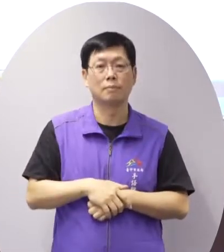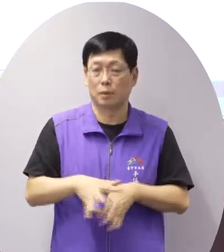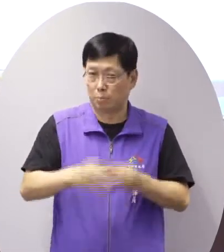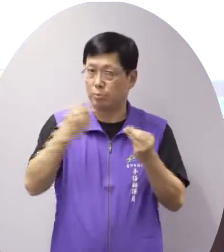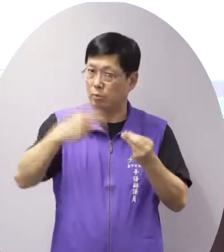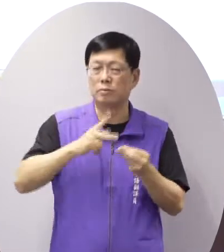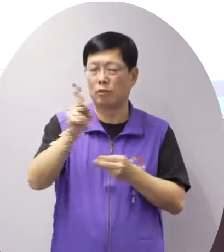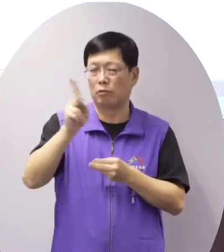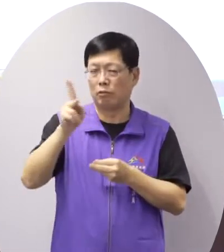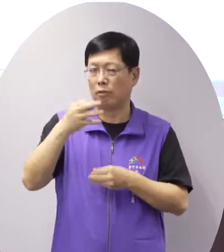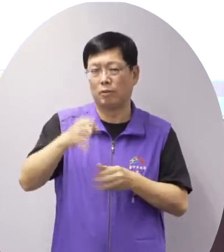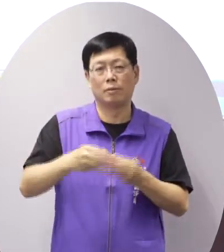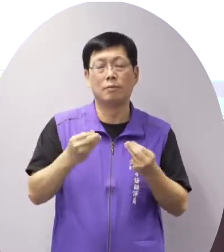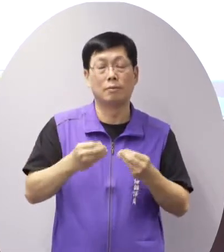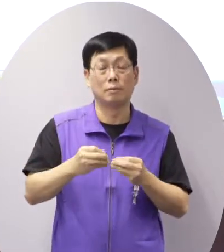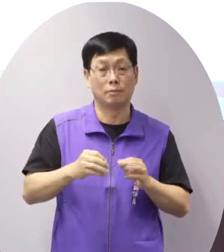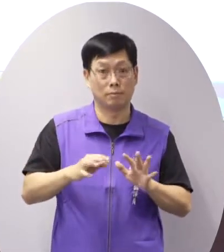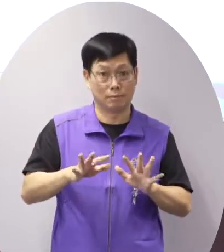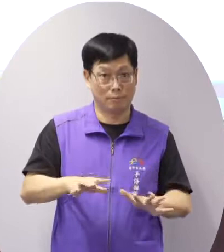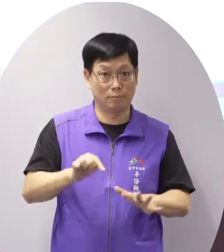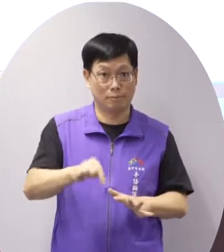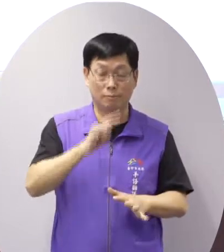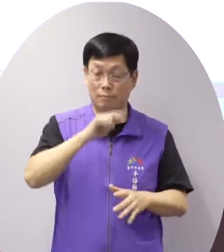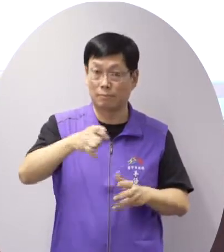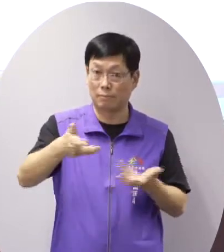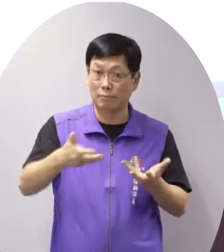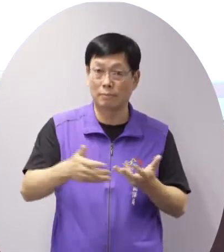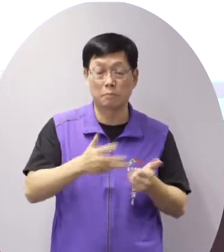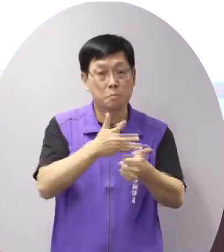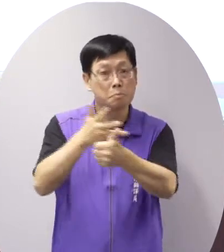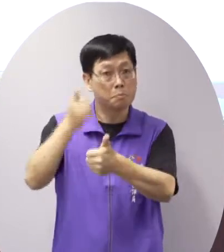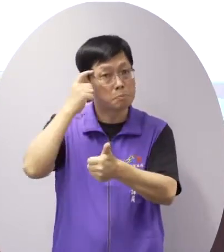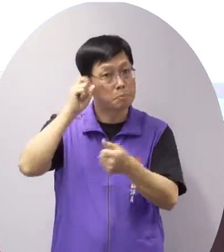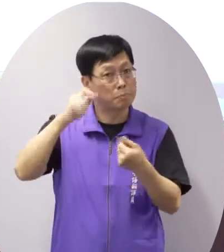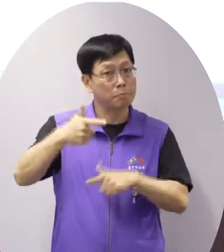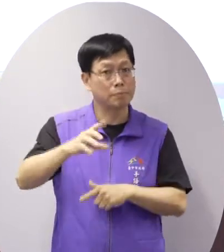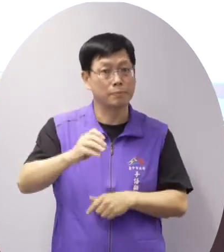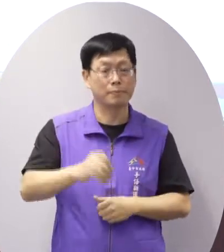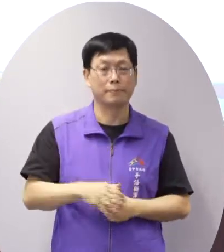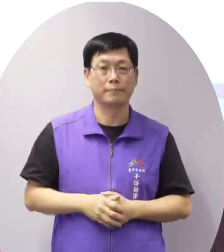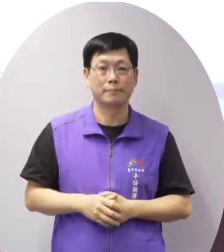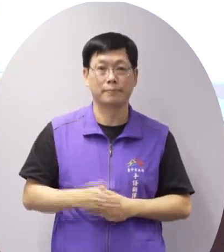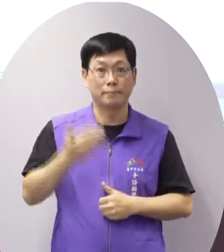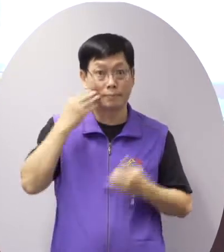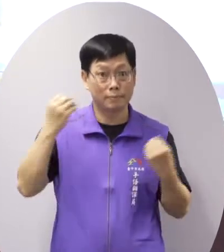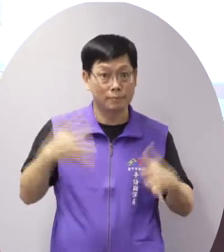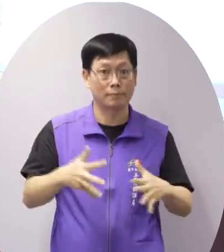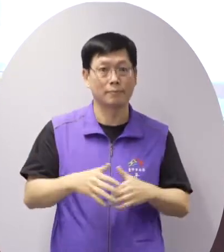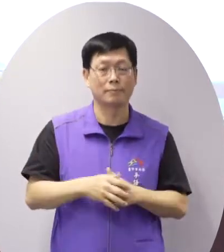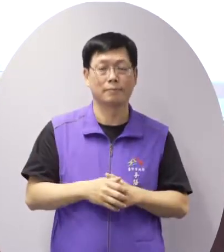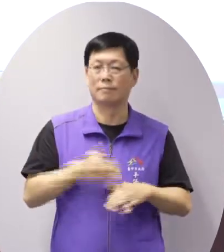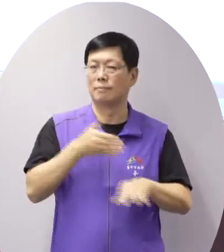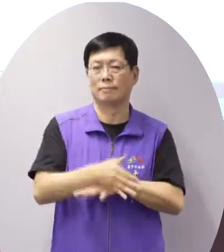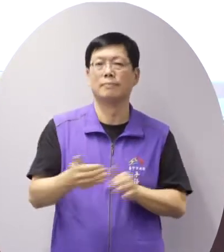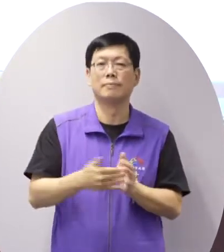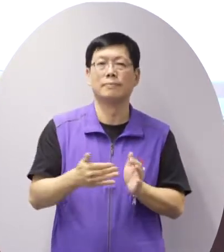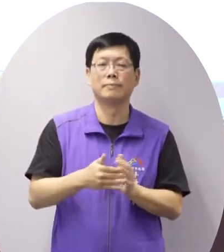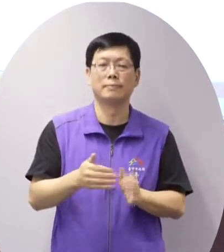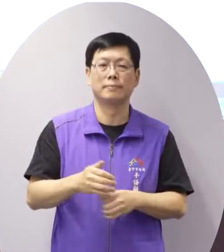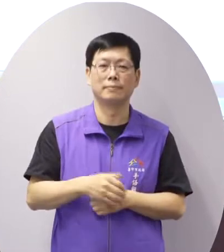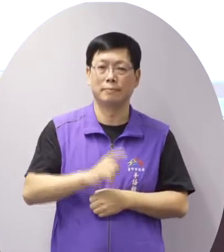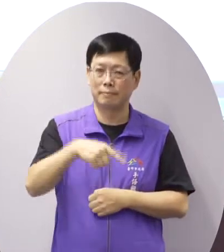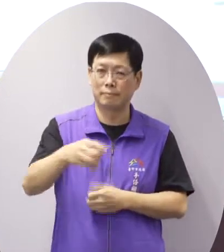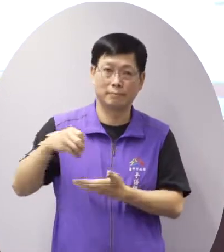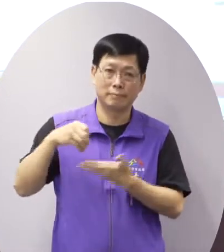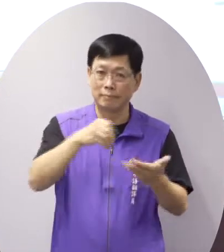举债。那对于这个案子，请问大家有没有什么意见？没有的话，那我们就通过，通过以